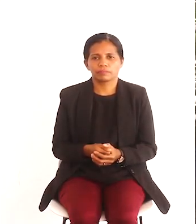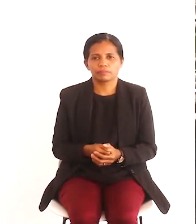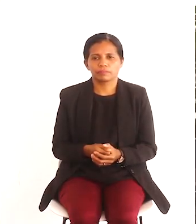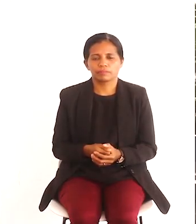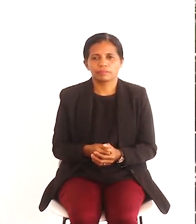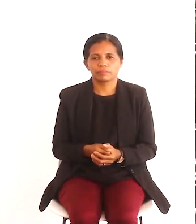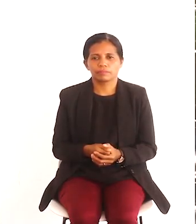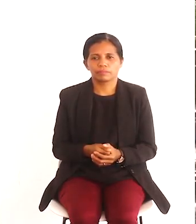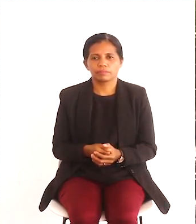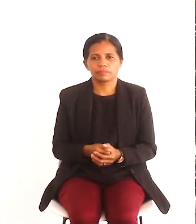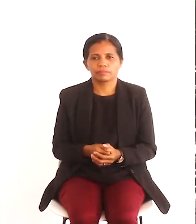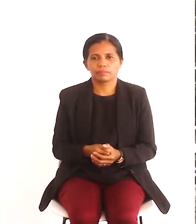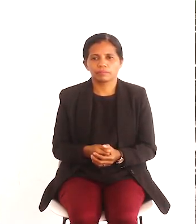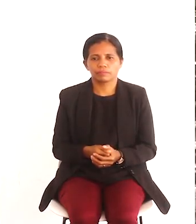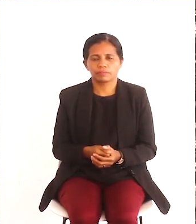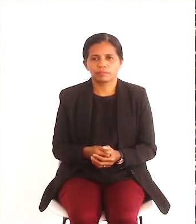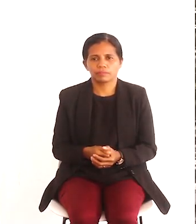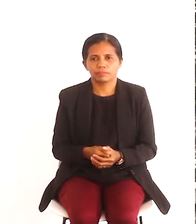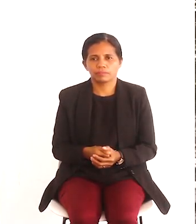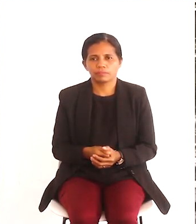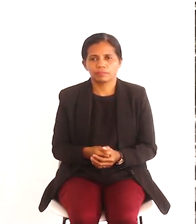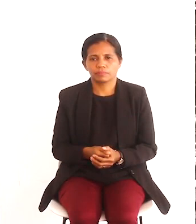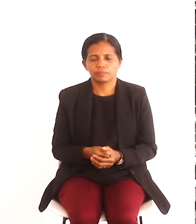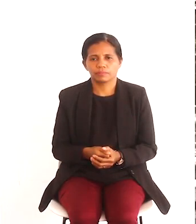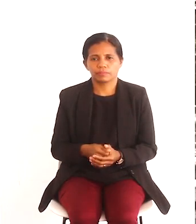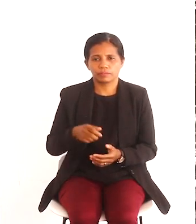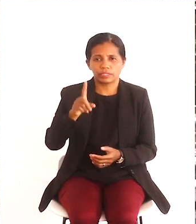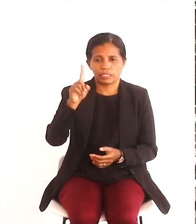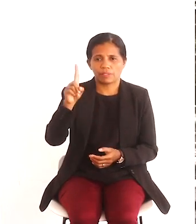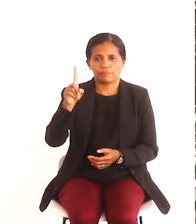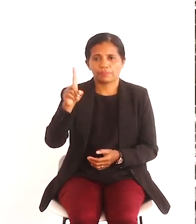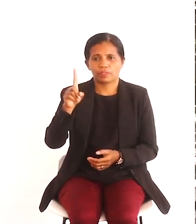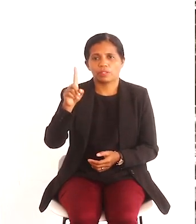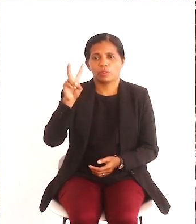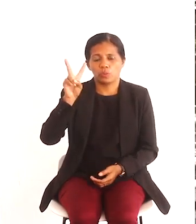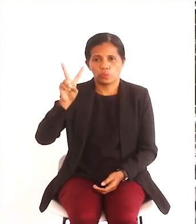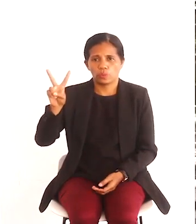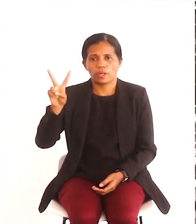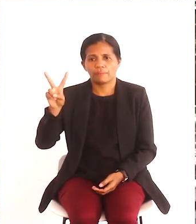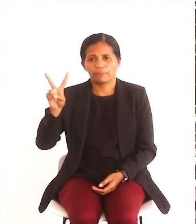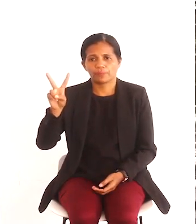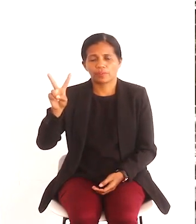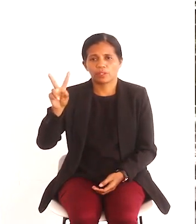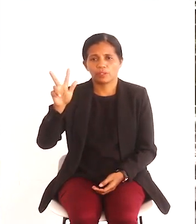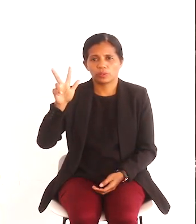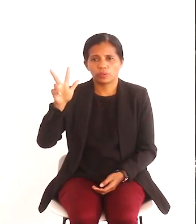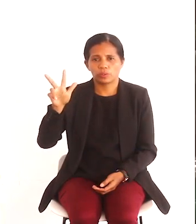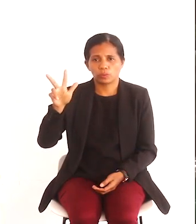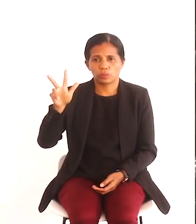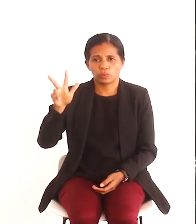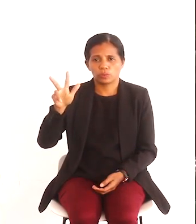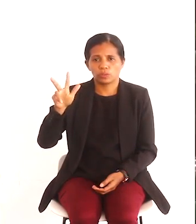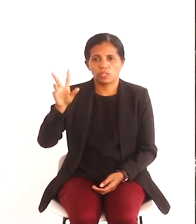Depois ita koko tau liman iha oin. Ida, rua, terkemalu.